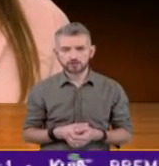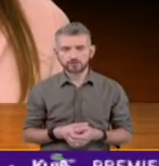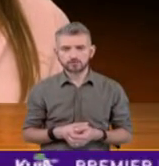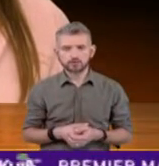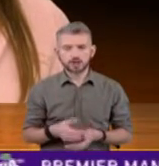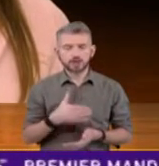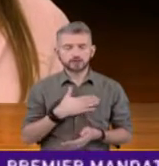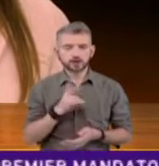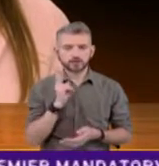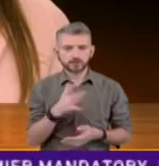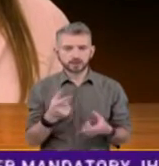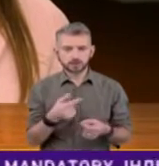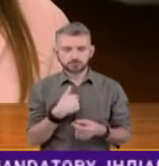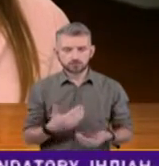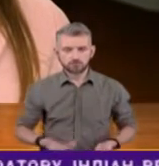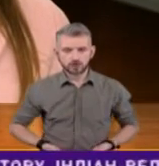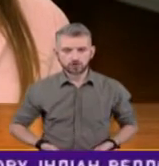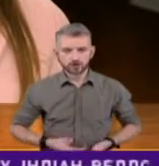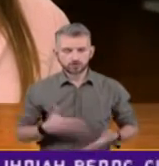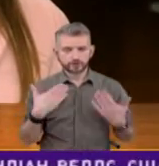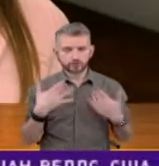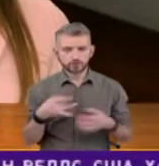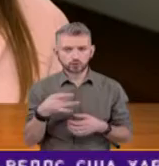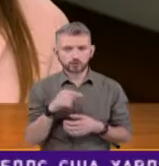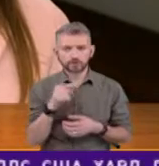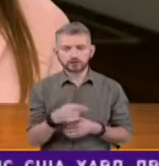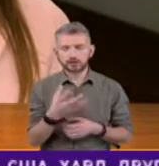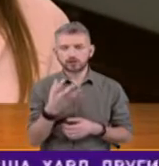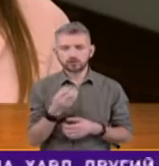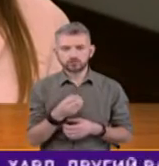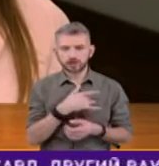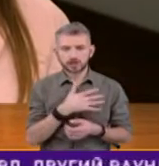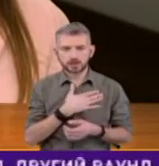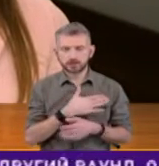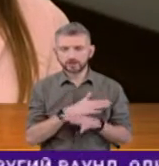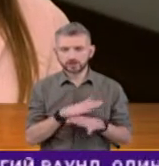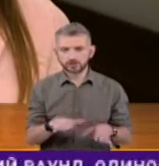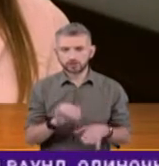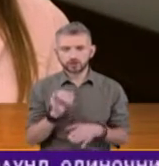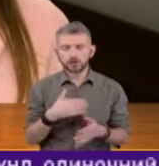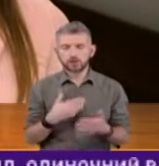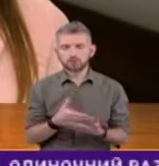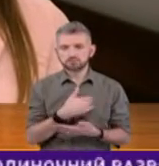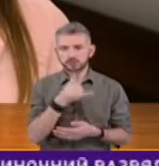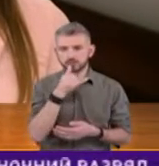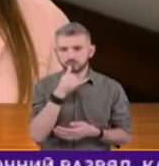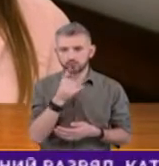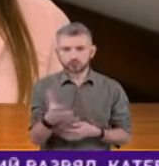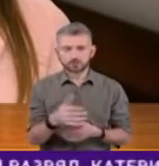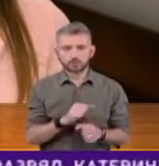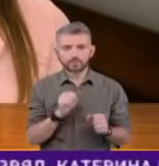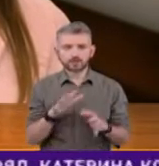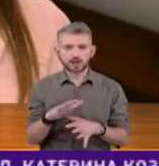Саме наша квартира, де ми мешкаємо в Святошинському районі, вона ще не приватизована. І ось ми саме не можемо